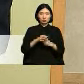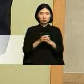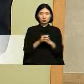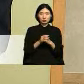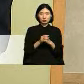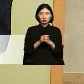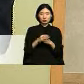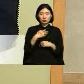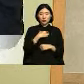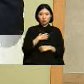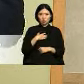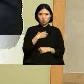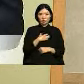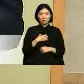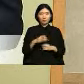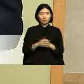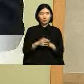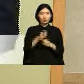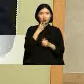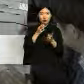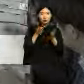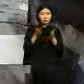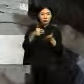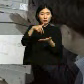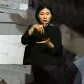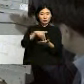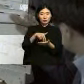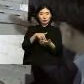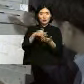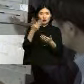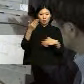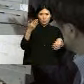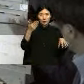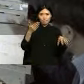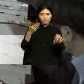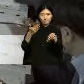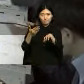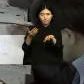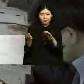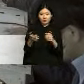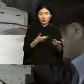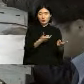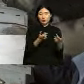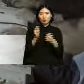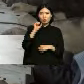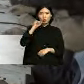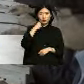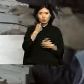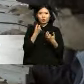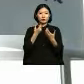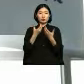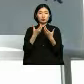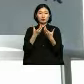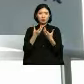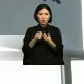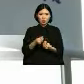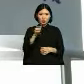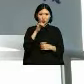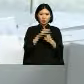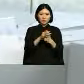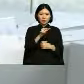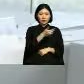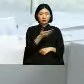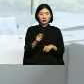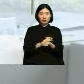했습니다 그래서 일단 경기도 차원에서 9개 지자체가 이런 공통의 어려운 사례를 겪고 있기 때문에 하남시가